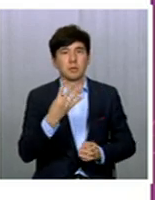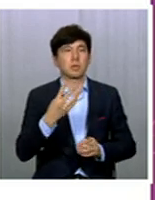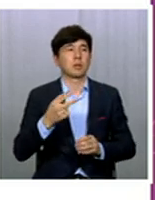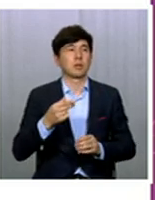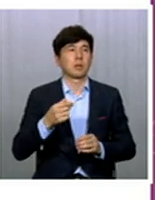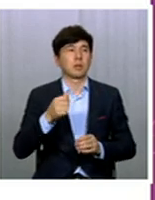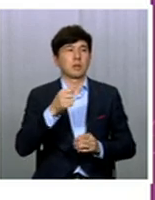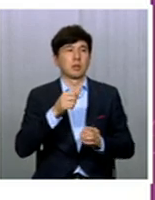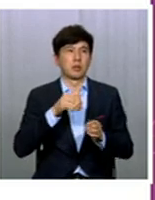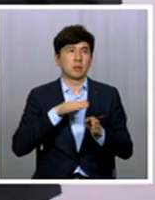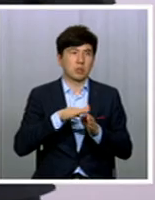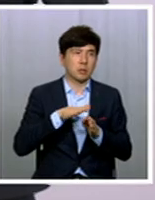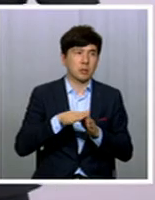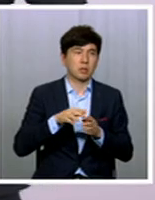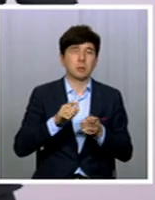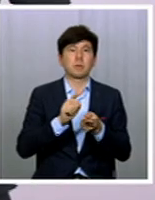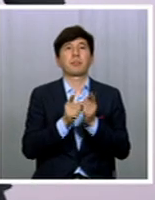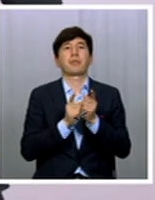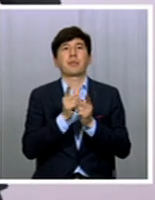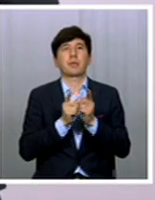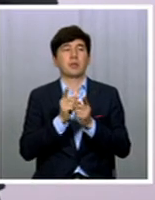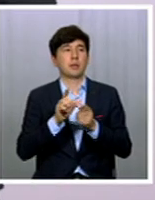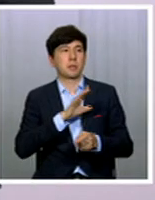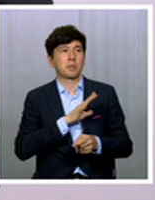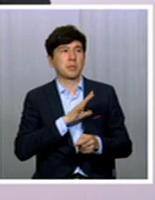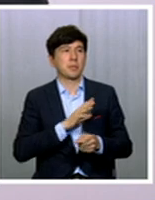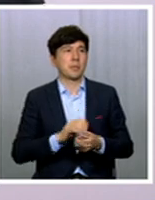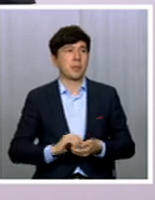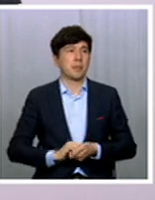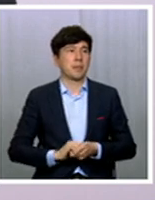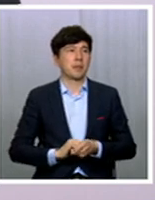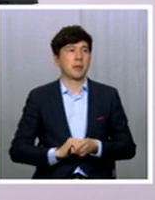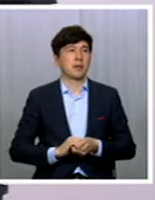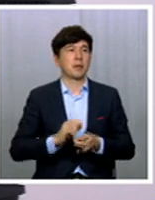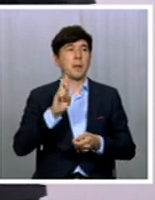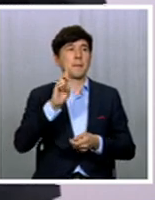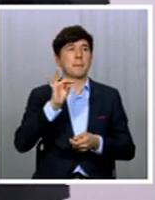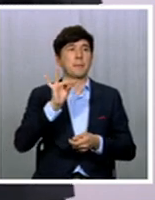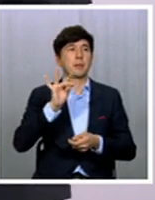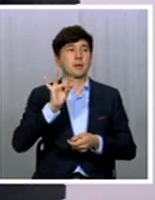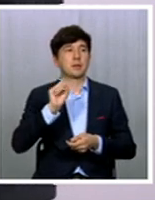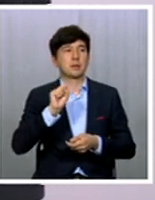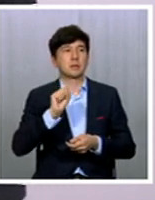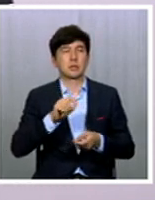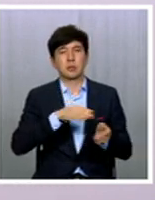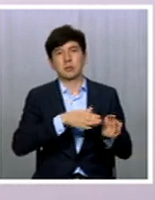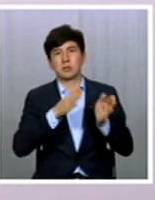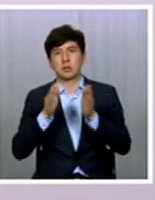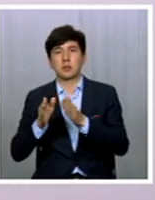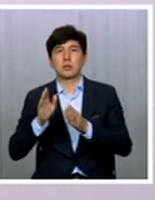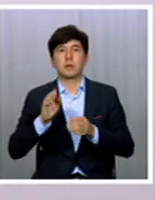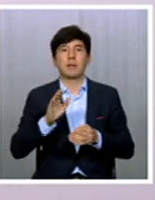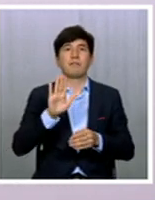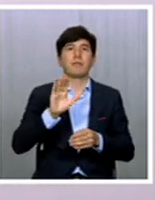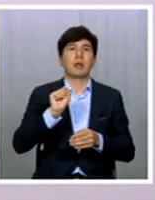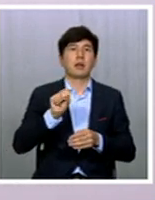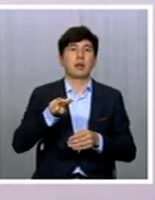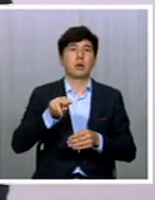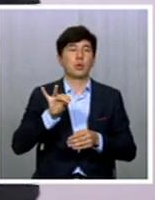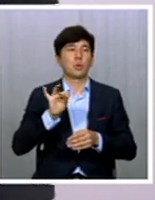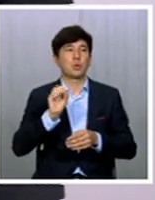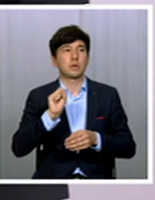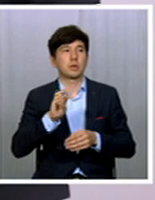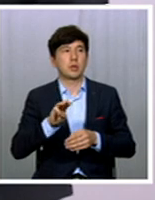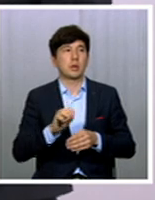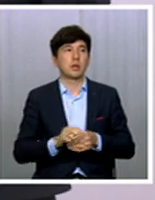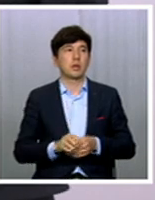айналымға шығарылды. Биржаның келесі түрі валюта биржасы. Ұлттық валюталарды еркін сатып алу